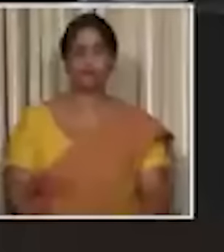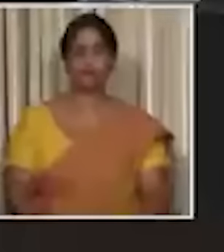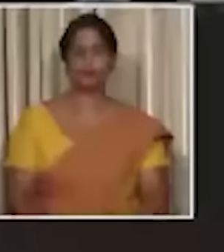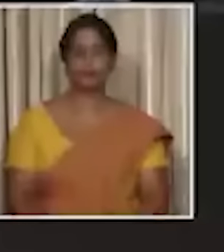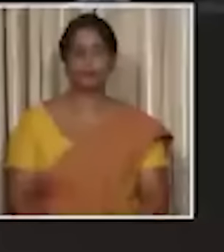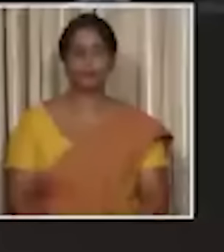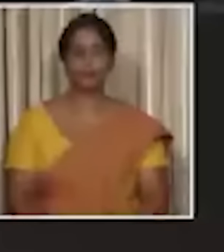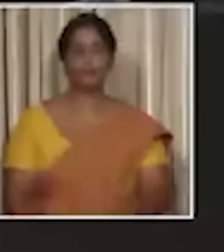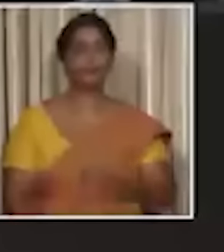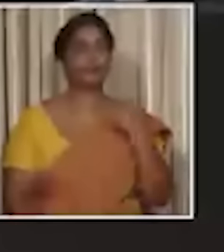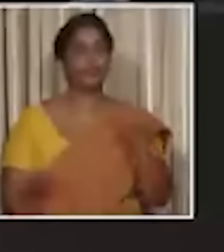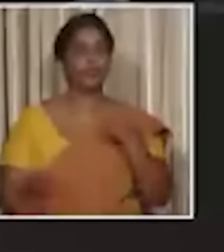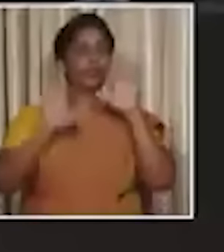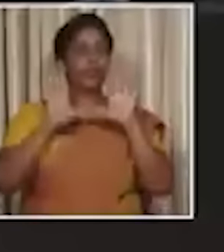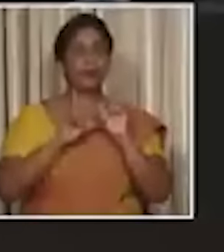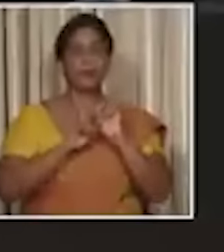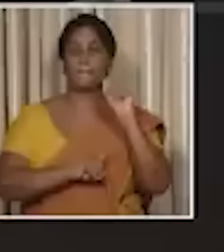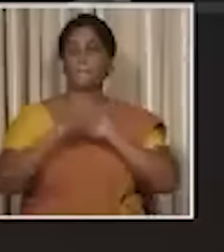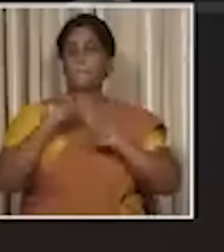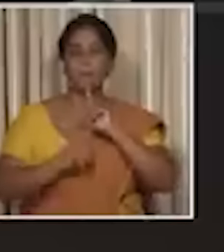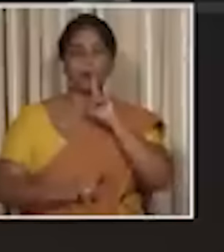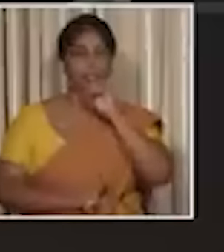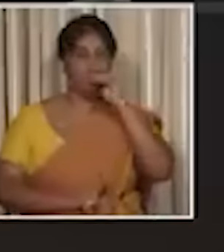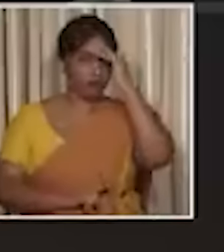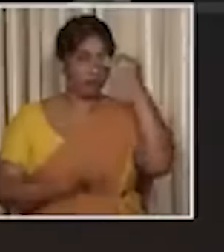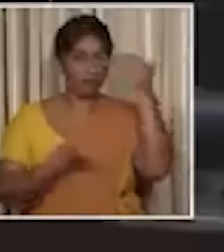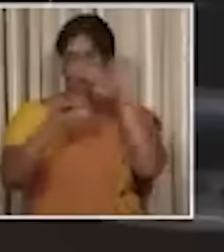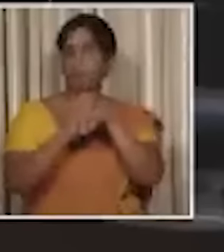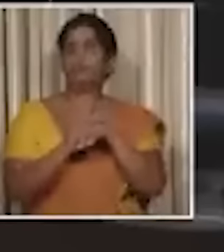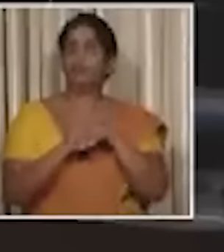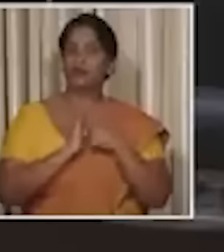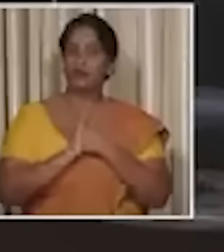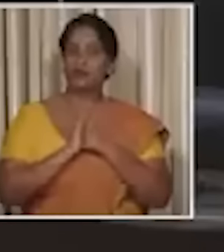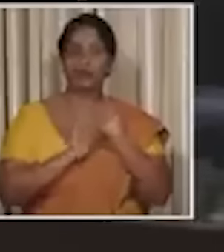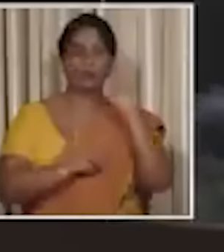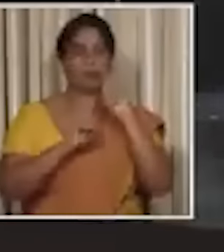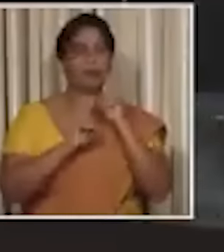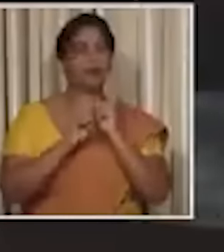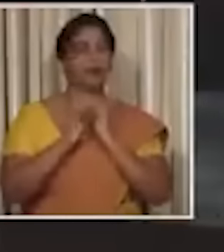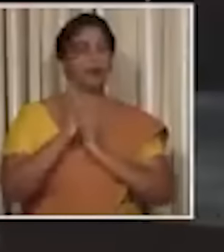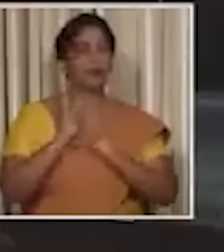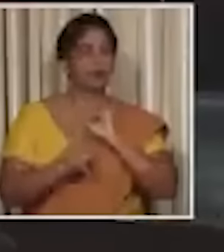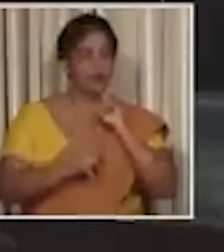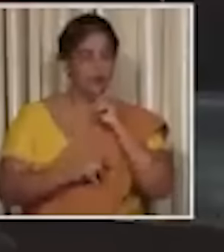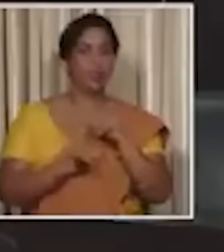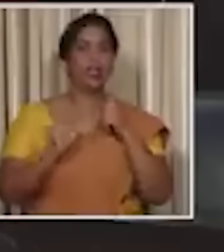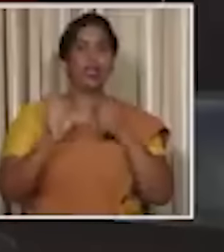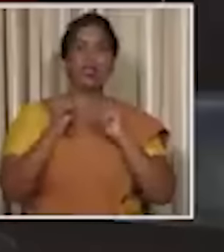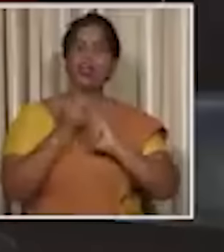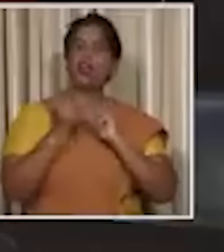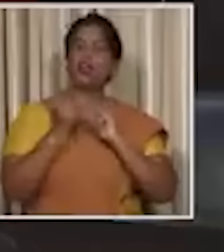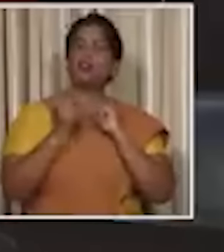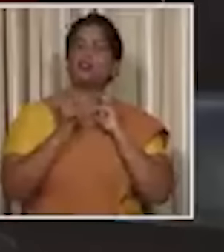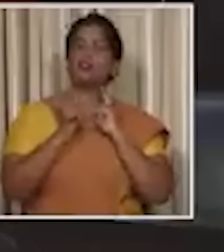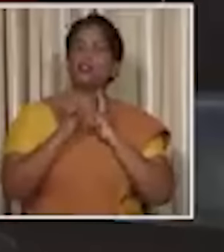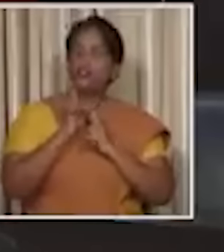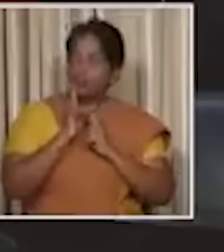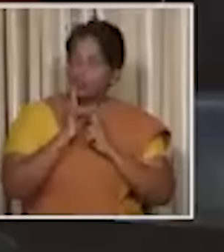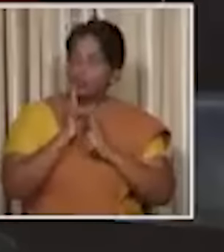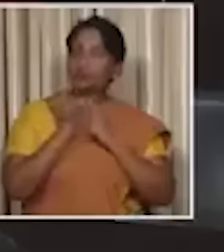அபினவ தசவனி பார்லிமென்ட்வே கதாநாயக தூரே சந்தகா கரு பார்லிமென்ட் மந்திரி ஆச்சாரிய அசோக சப்புமல் ரன்வல மெத்துமா சுதுசியாய்